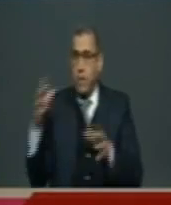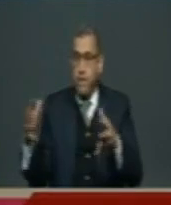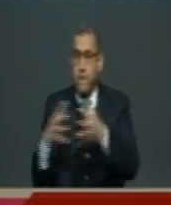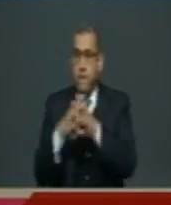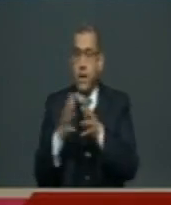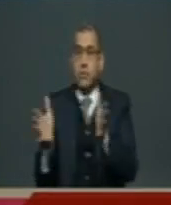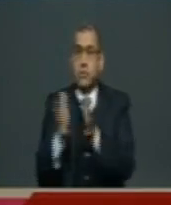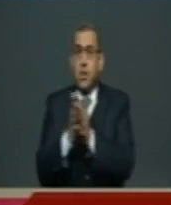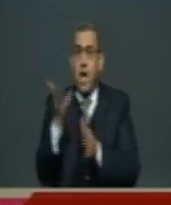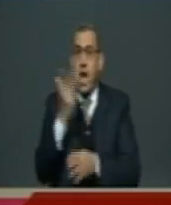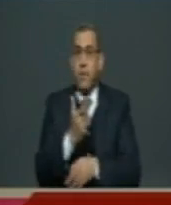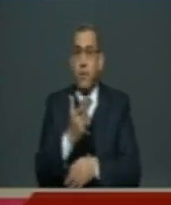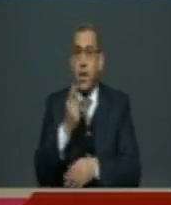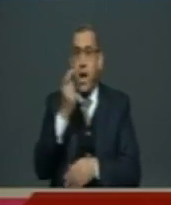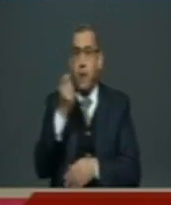يمكن يخشوا لهم في